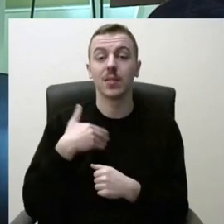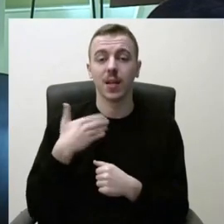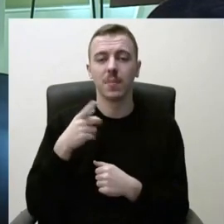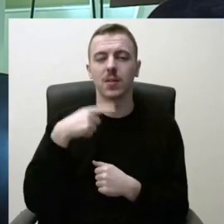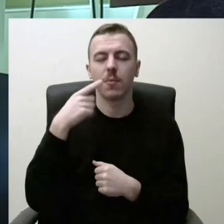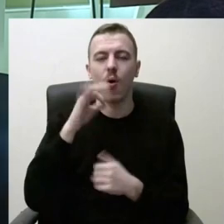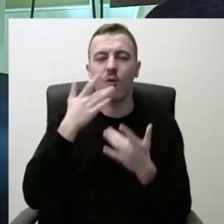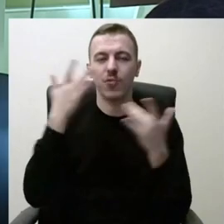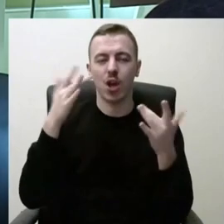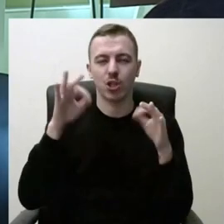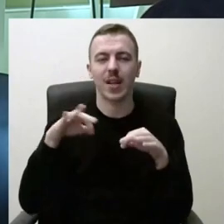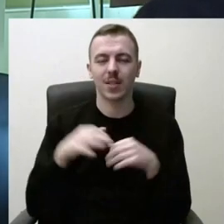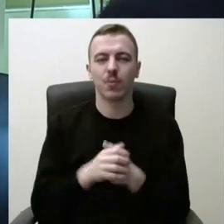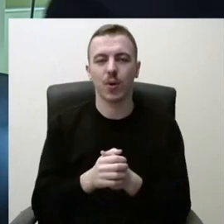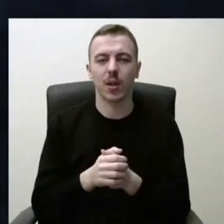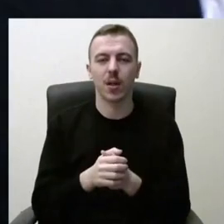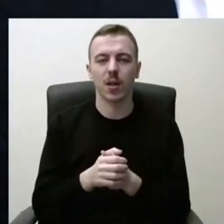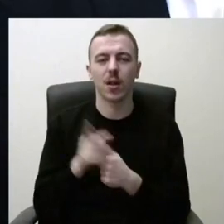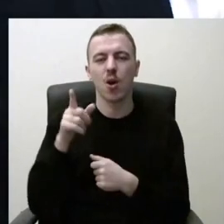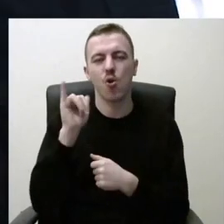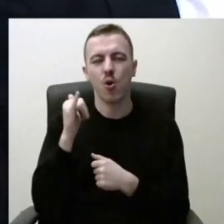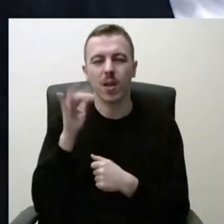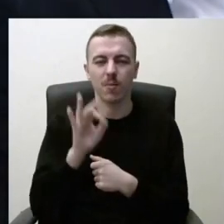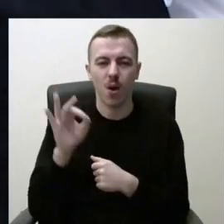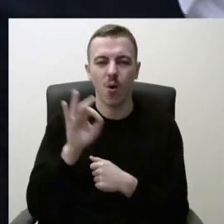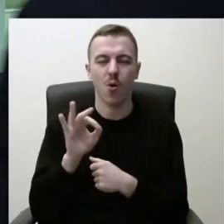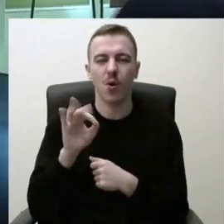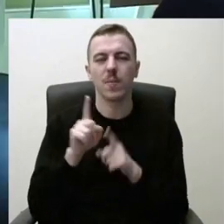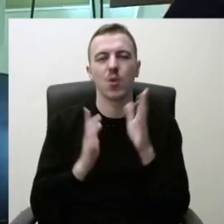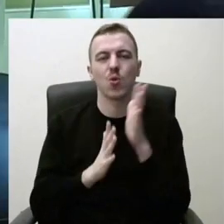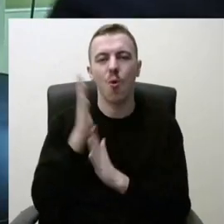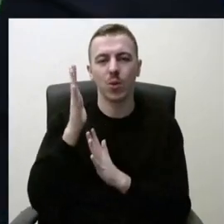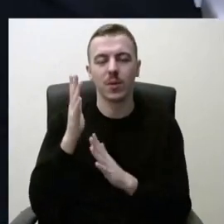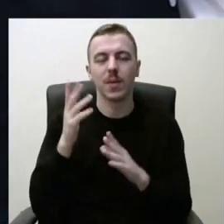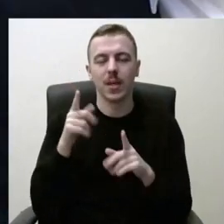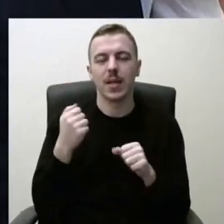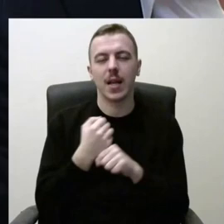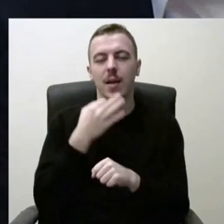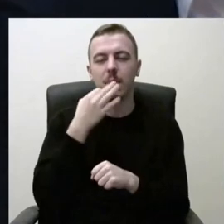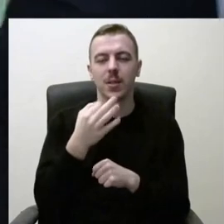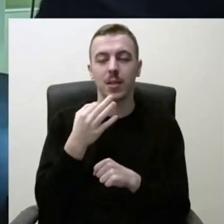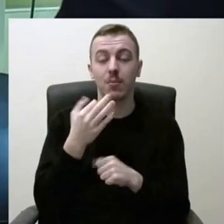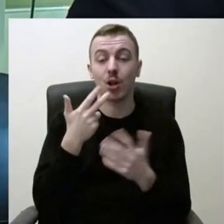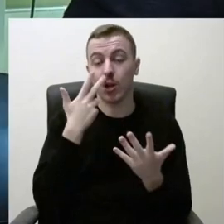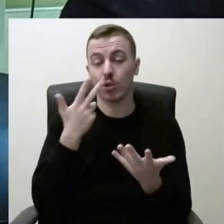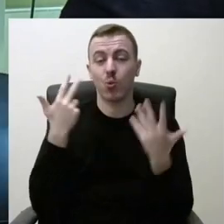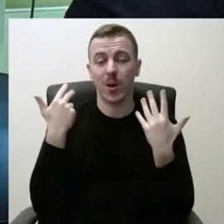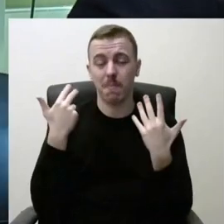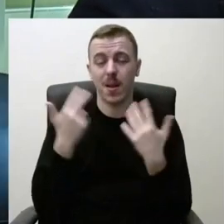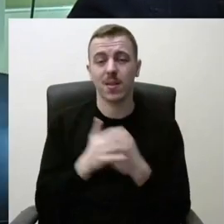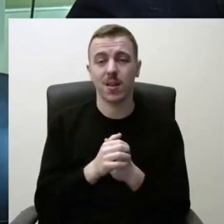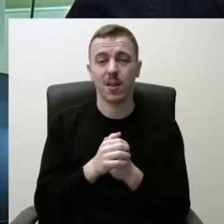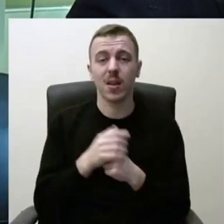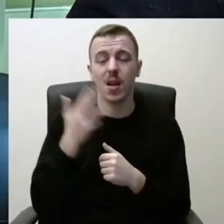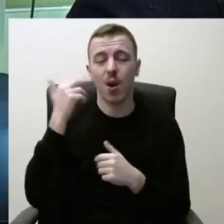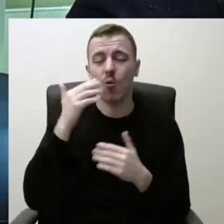viešąjį transportą ir jo kokybę bei tobulinimą, tai verta paminėti turbūt, kad prieš 8 metus Kauno